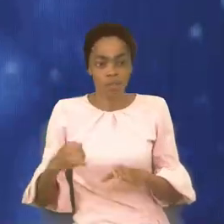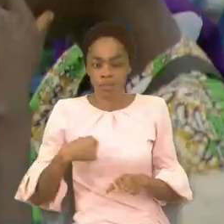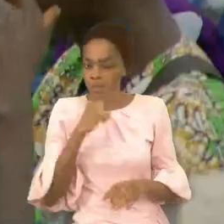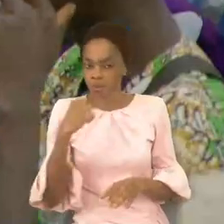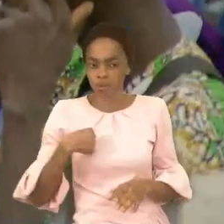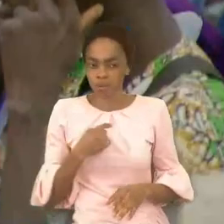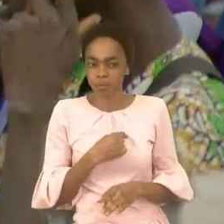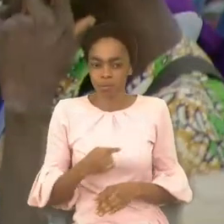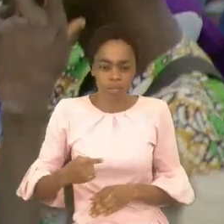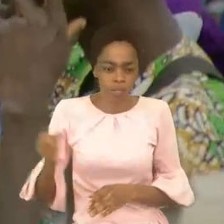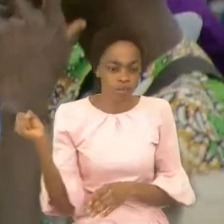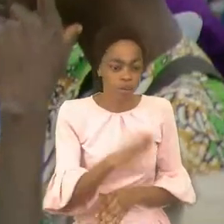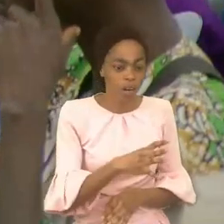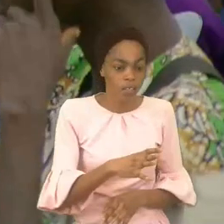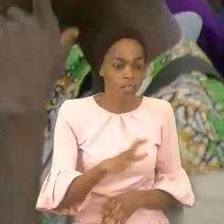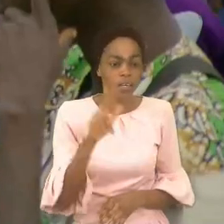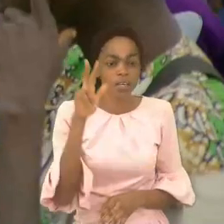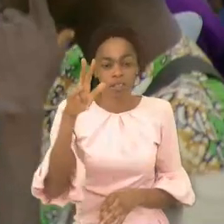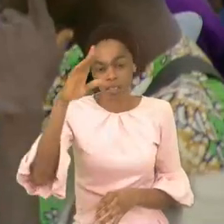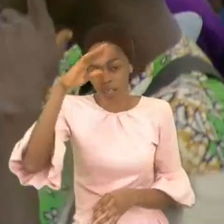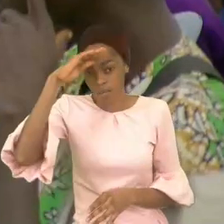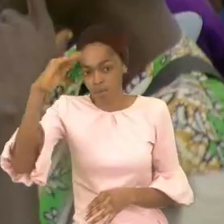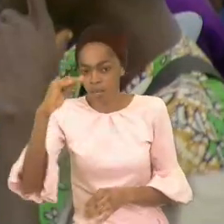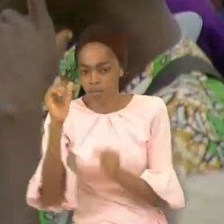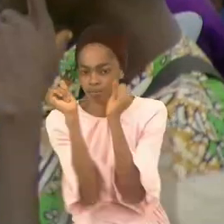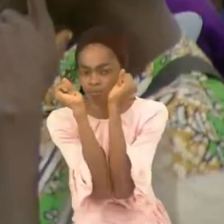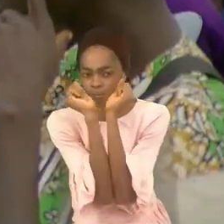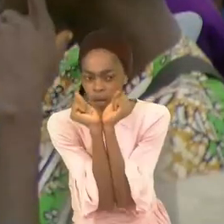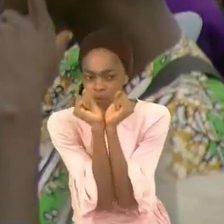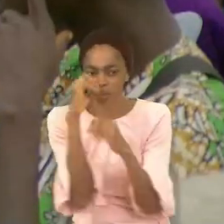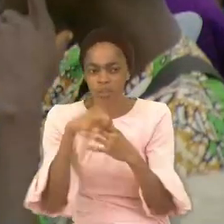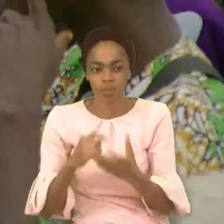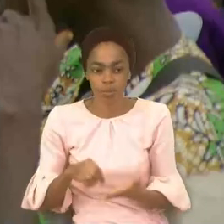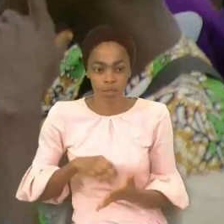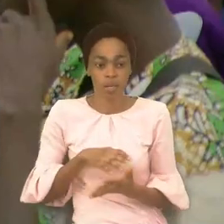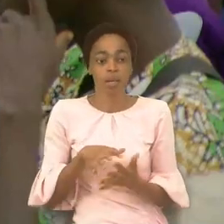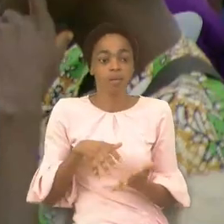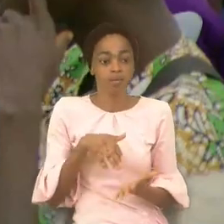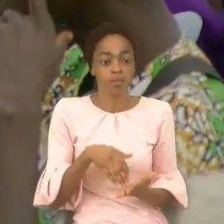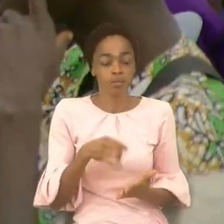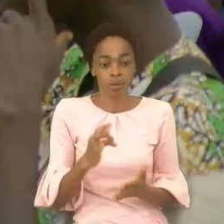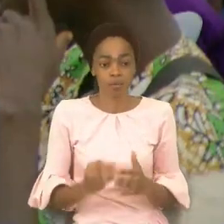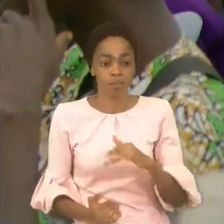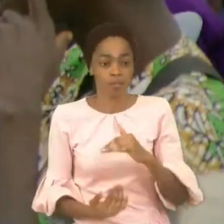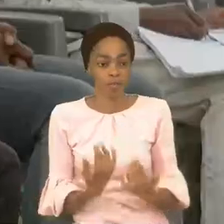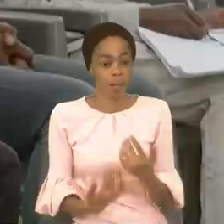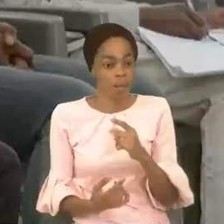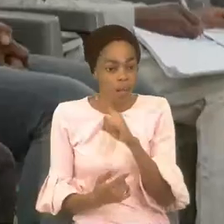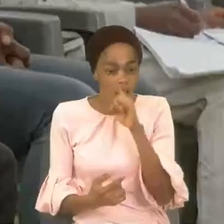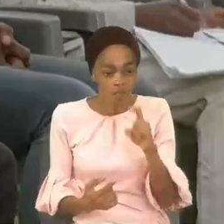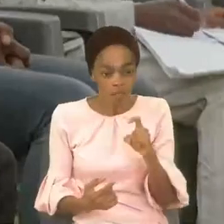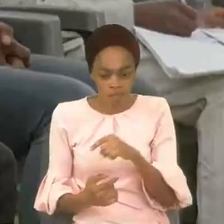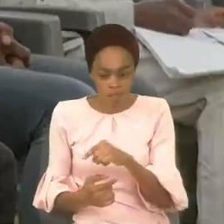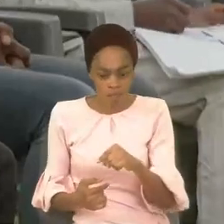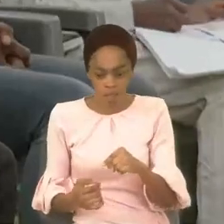pas jeté au milieu du feu 3 hommes liés ?» Ils répondirent au roi,